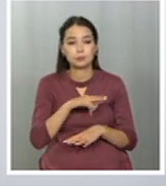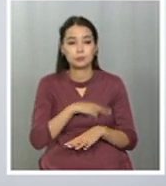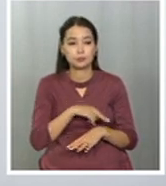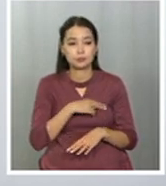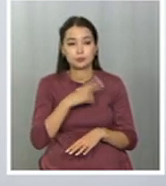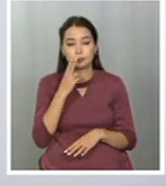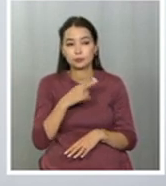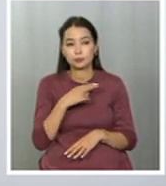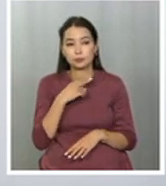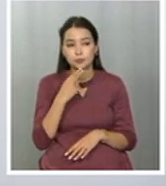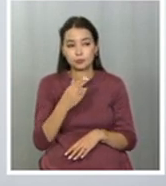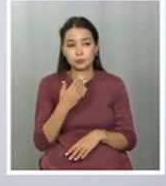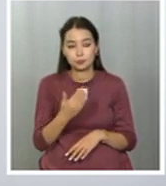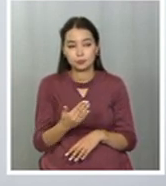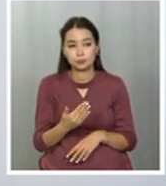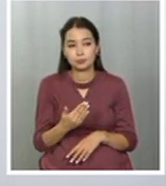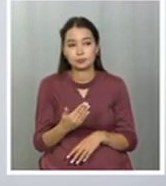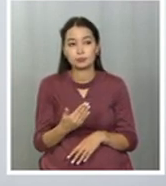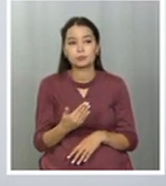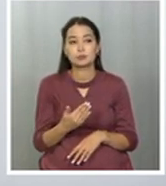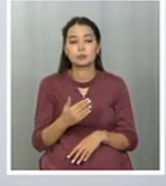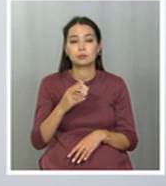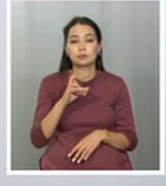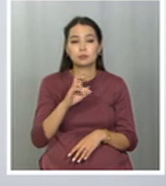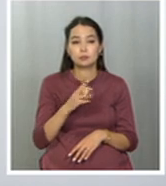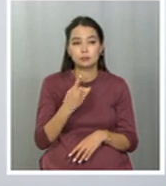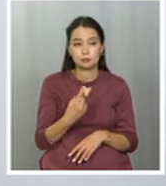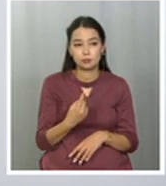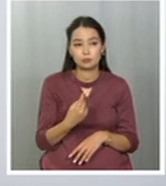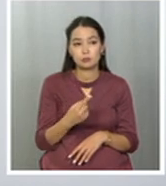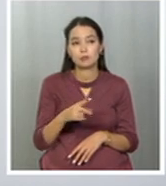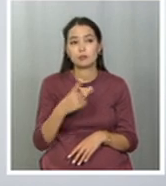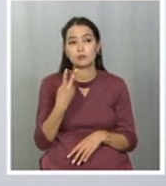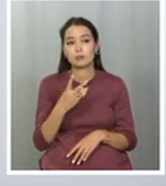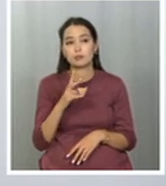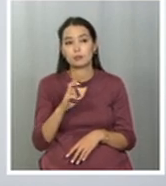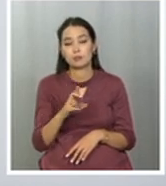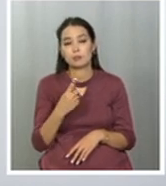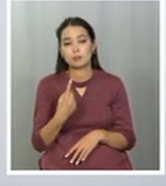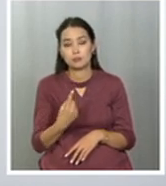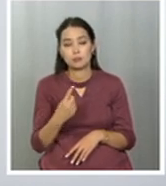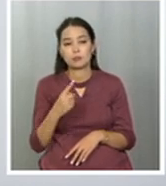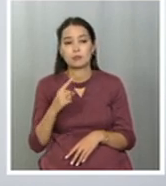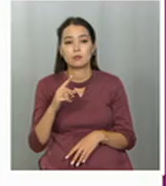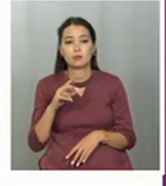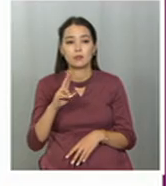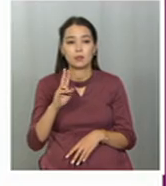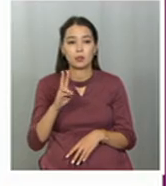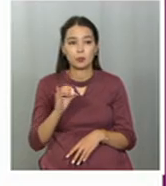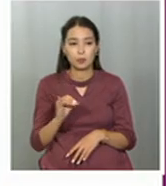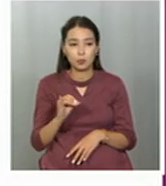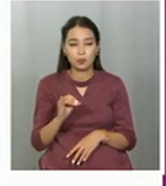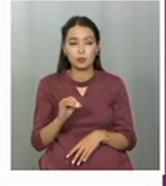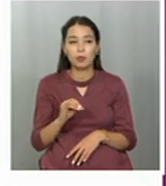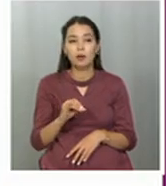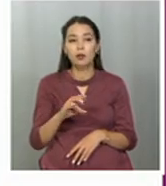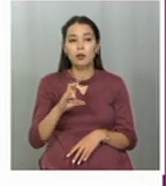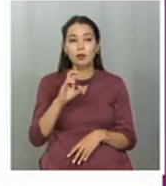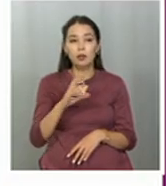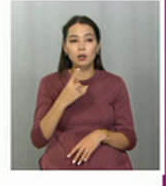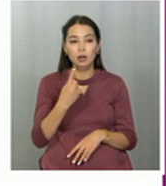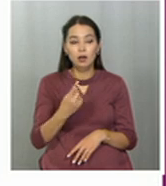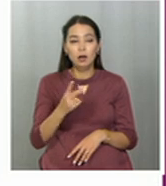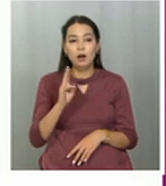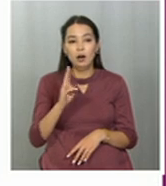Онда келесідей жазамыз. Біріншісі B1, екіншісі 2^2 B1 көбейтілген Q, үшінші